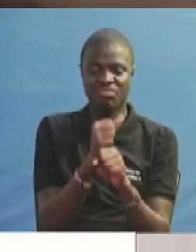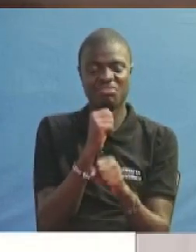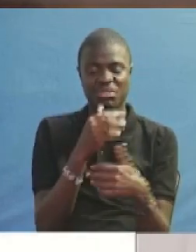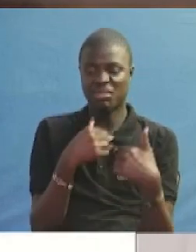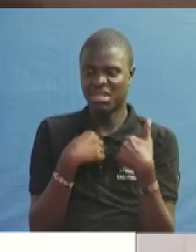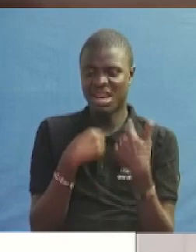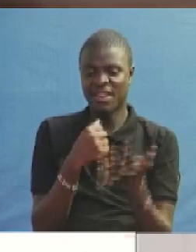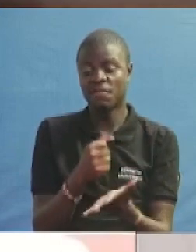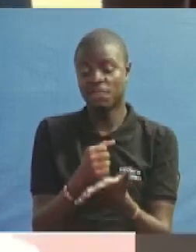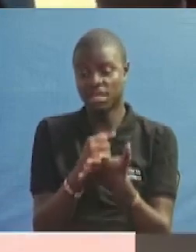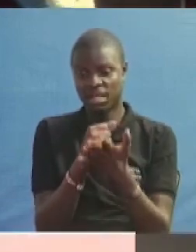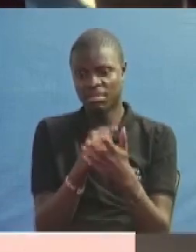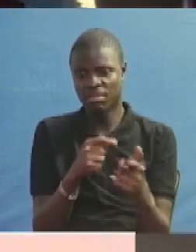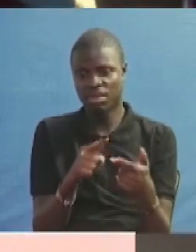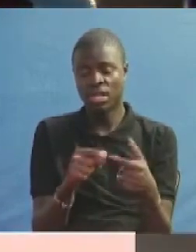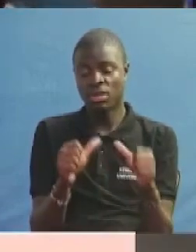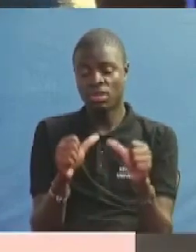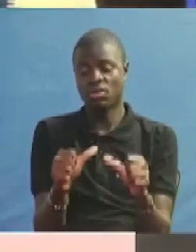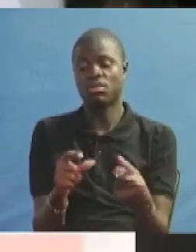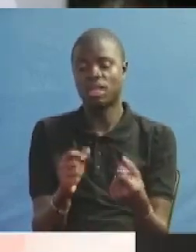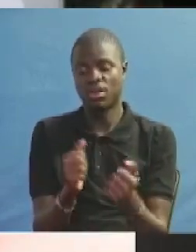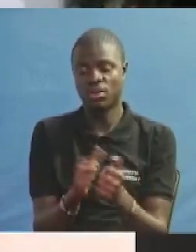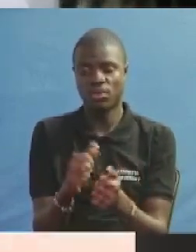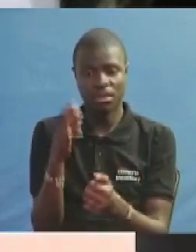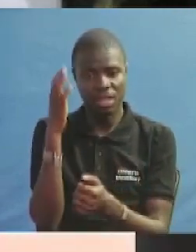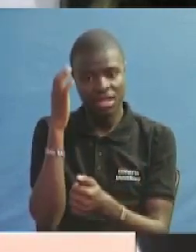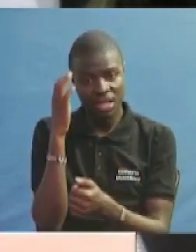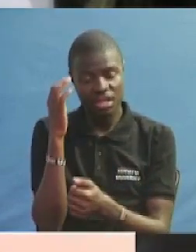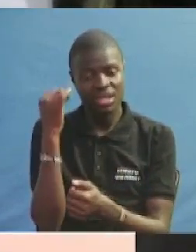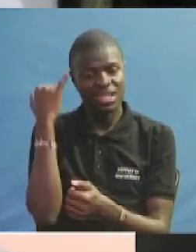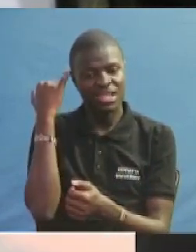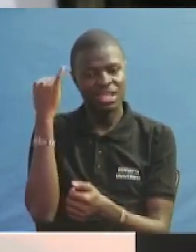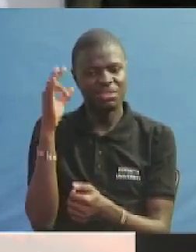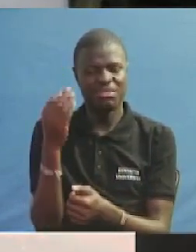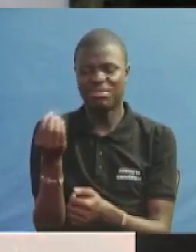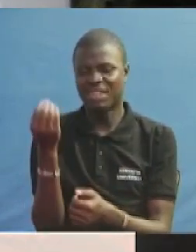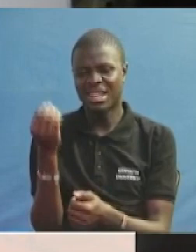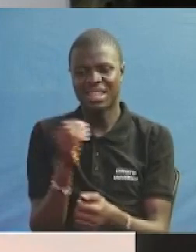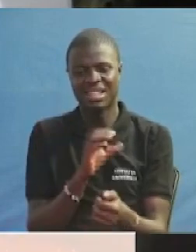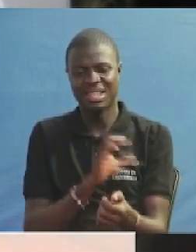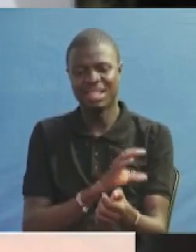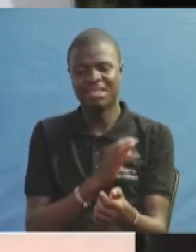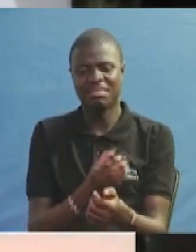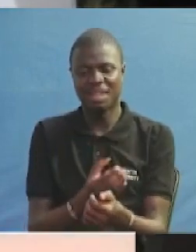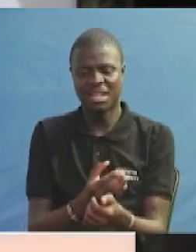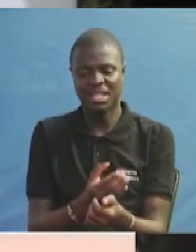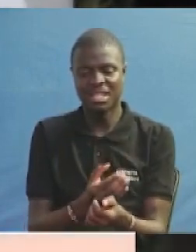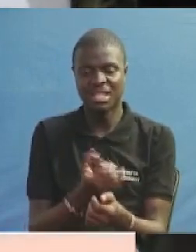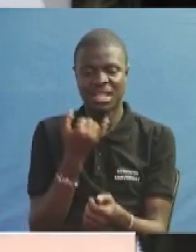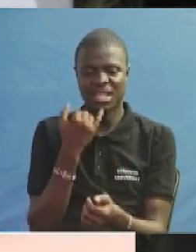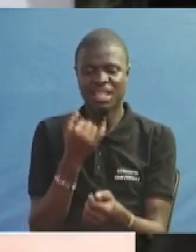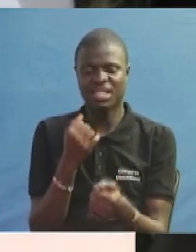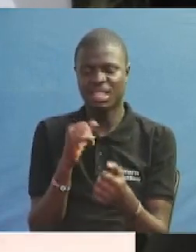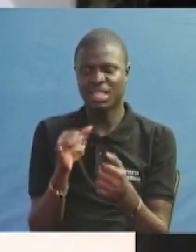ufadhili ili kuendelea na masomo yao. The issue of early pregnancies is just for abstainers, and